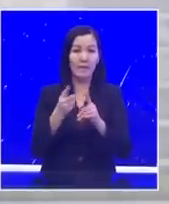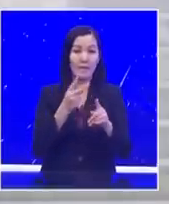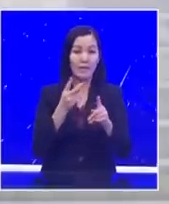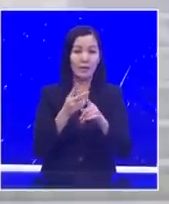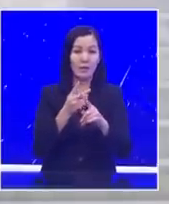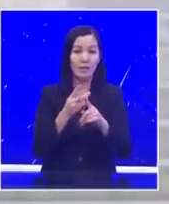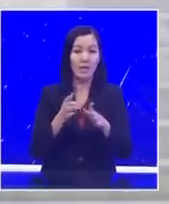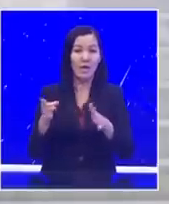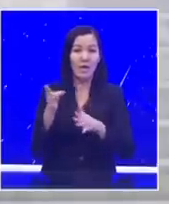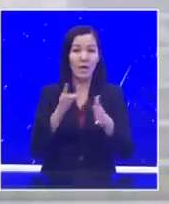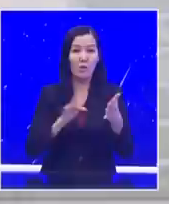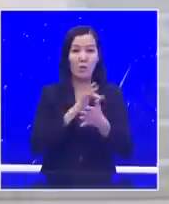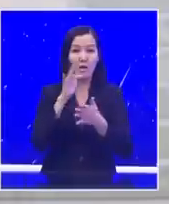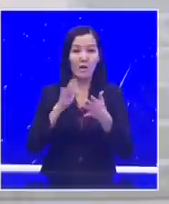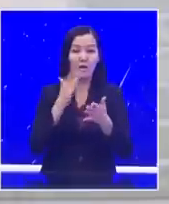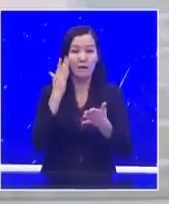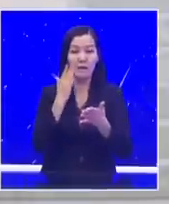райондар мен қалалардағы орналасқан